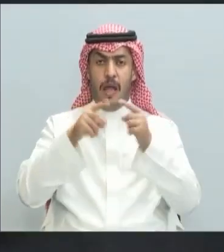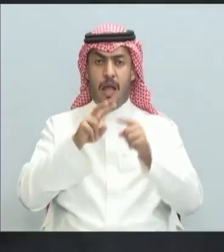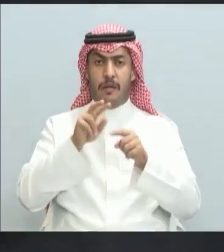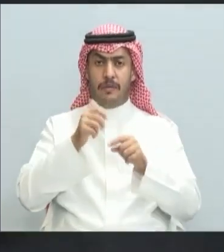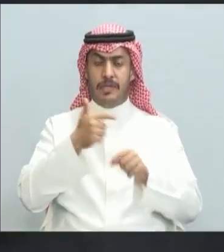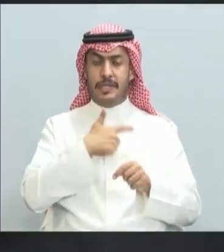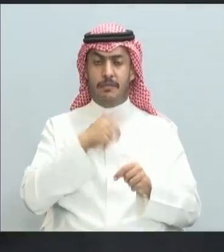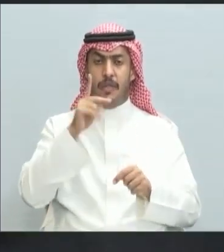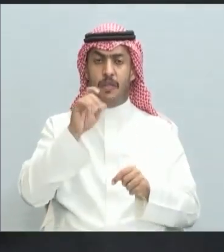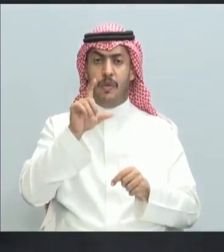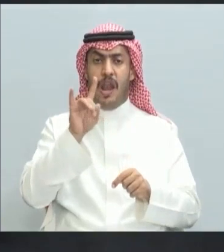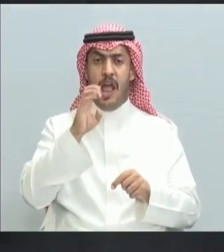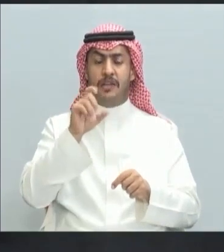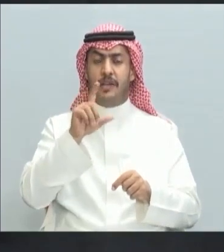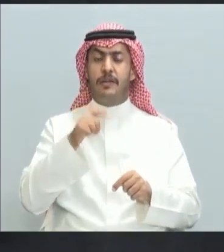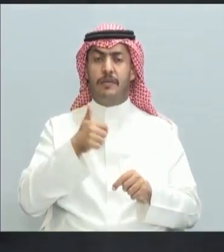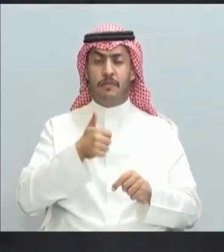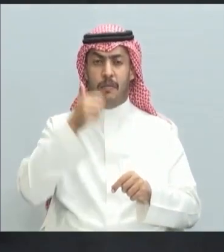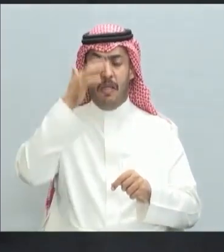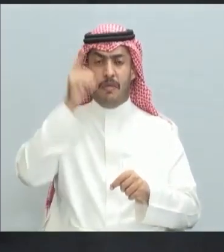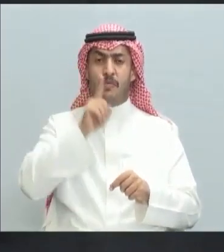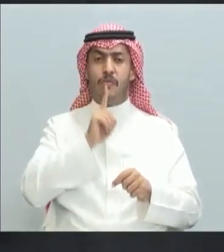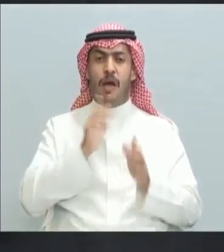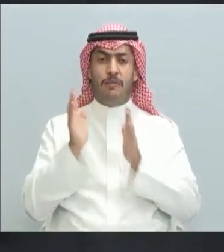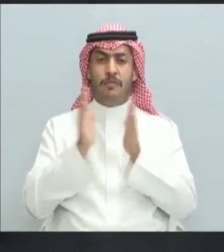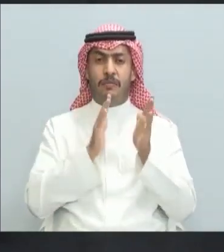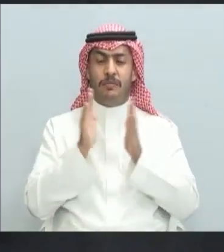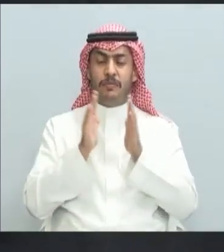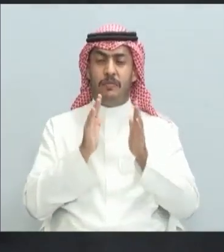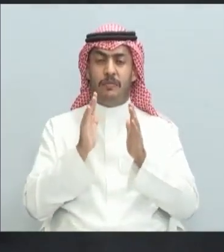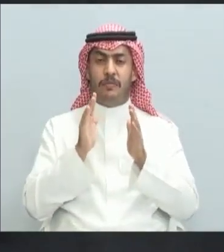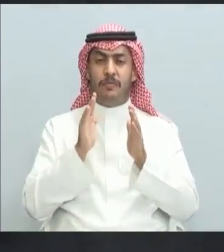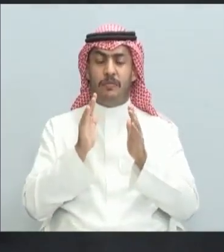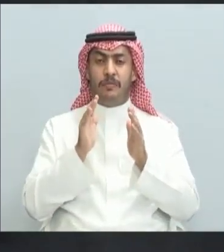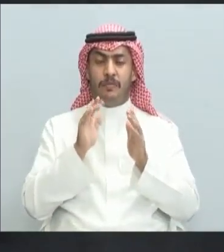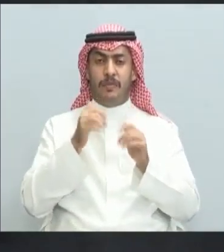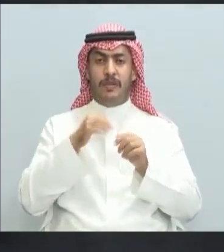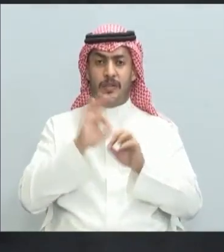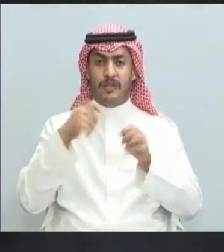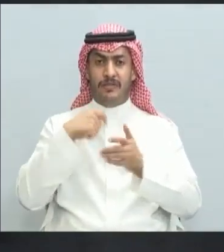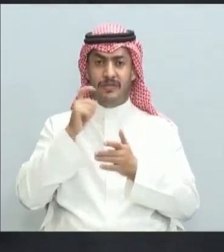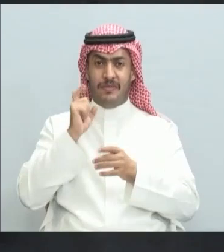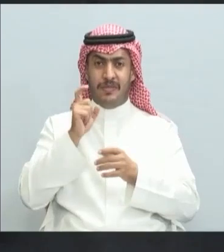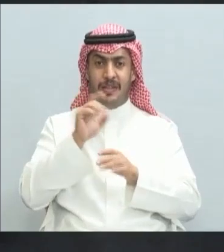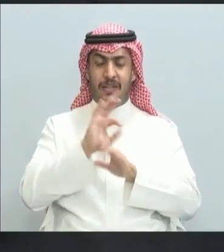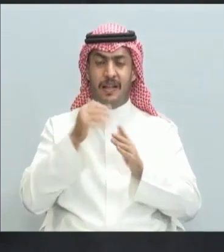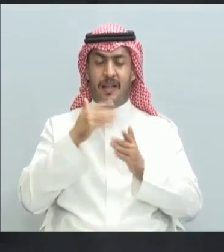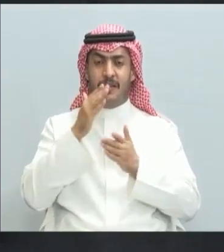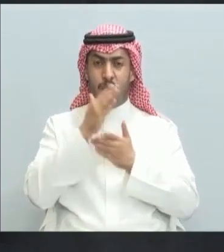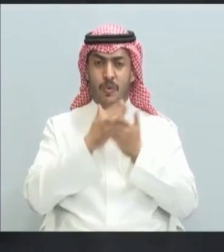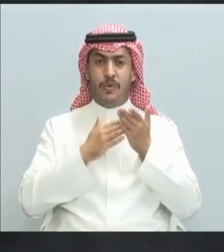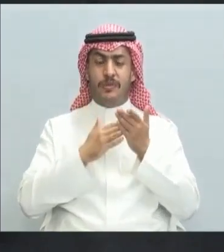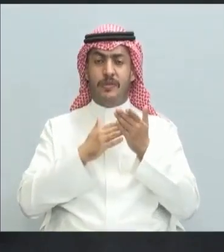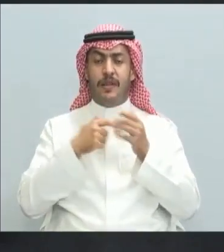بمسماها طويله الاجل لا عند مرور الزمن و تسديد جزء كبير من هذا المبلغ